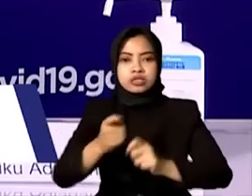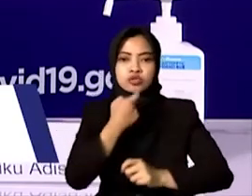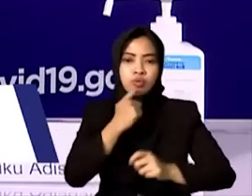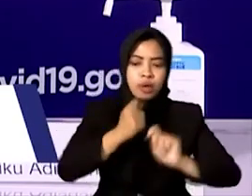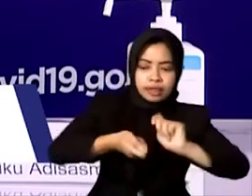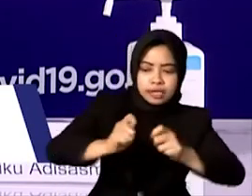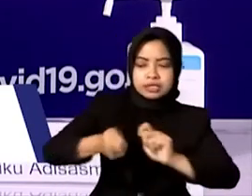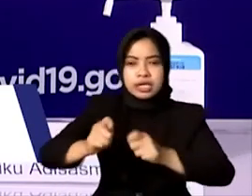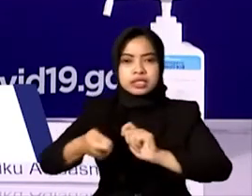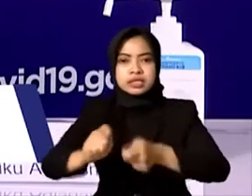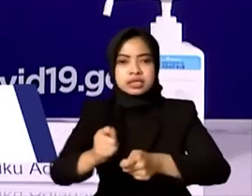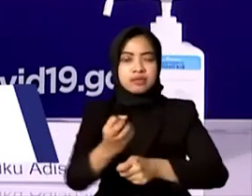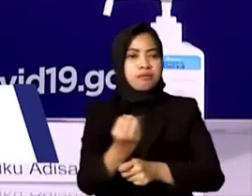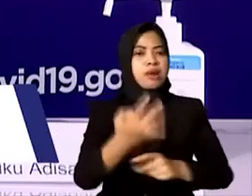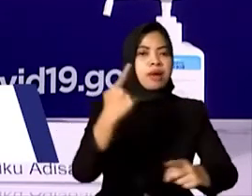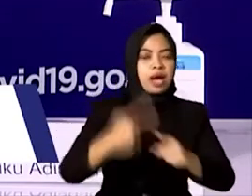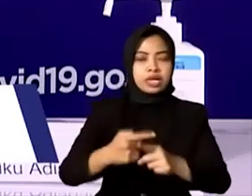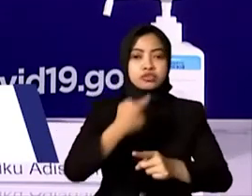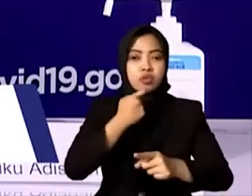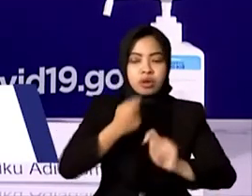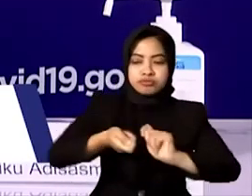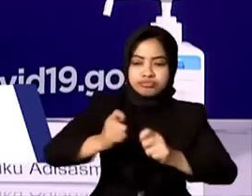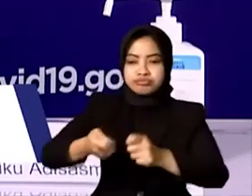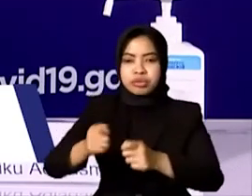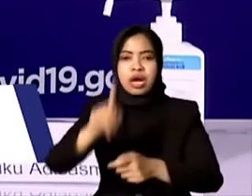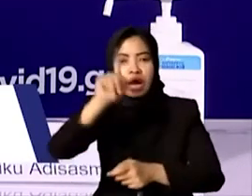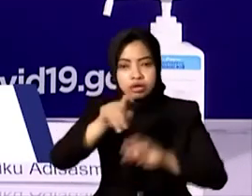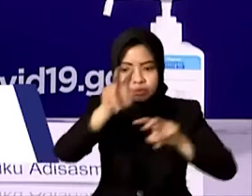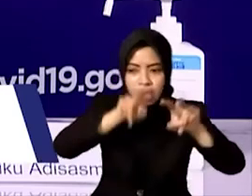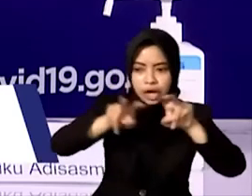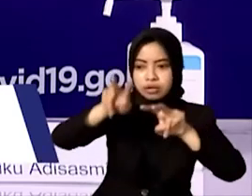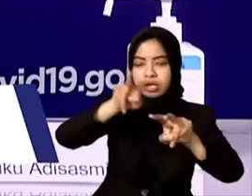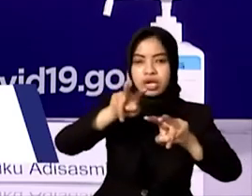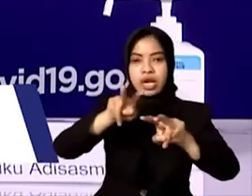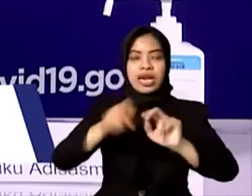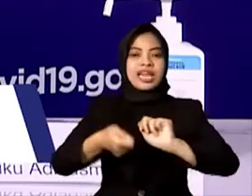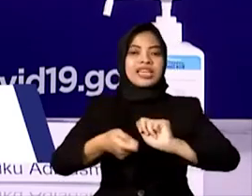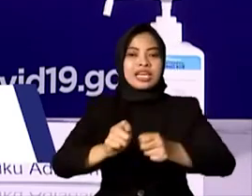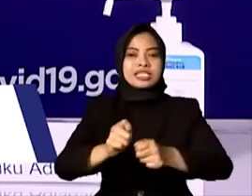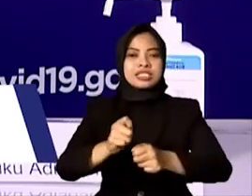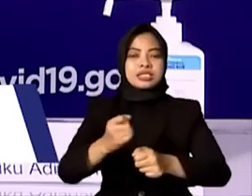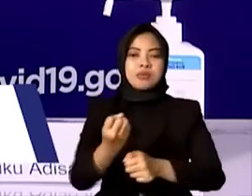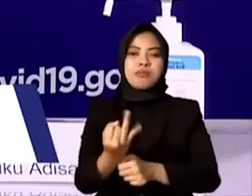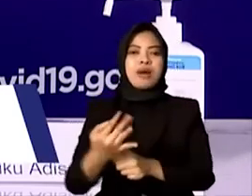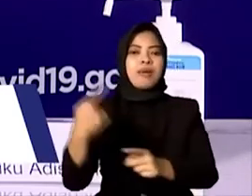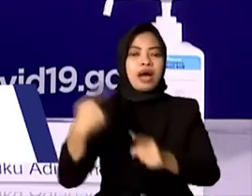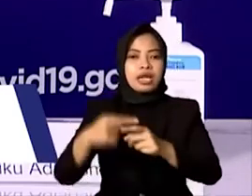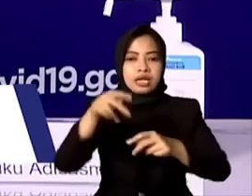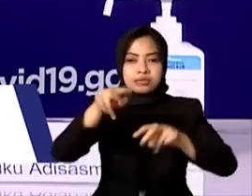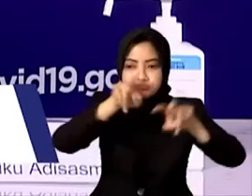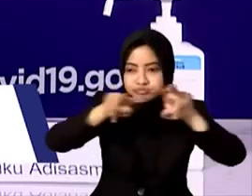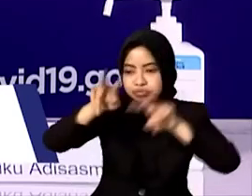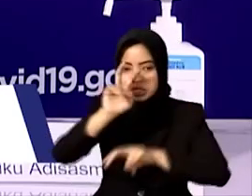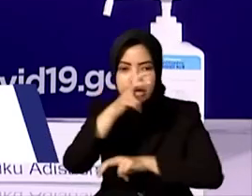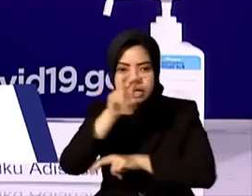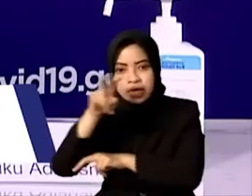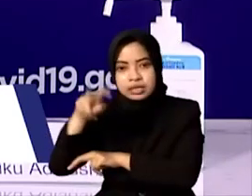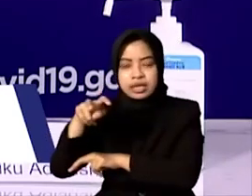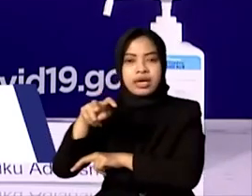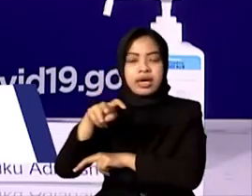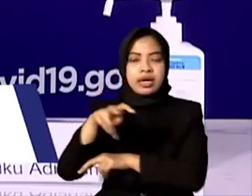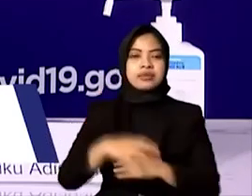yang dilakukan dan selalu melakukan inspeksi terhadap pelaksanaan uji klinik tersebut dan